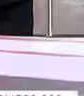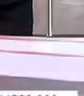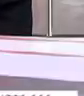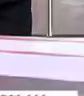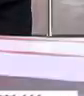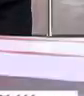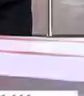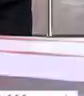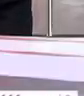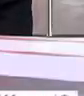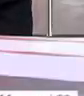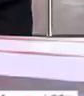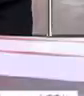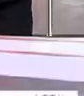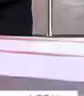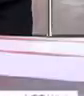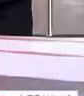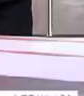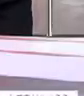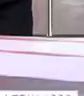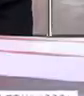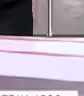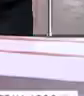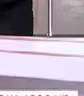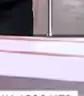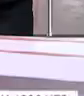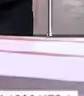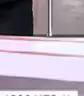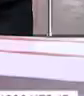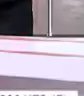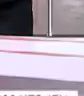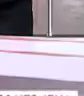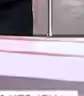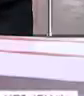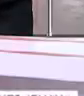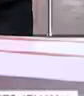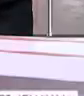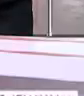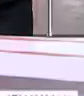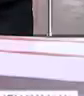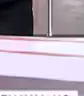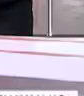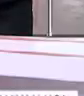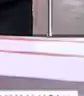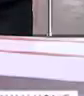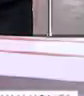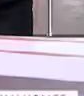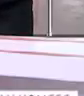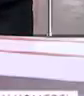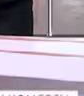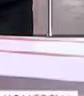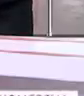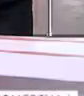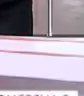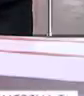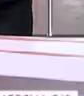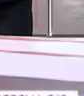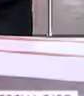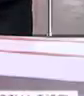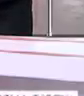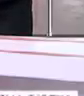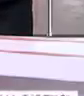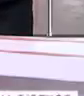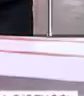Special Purpose Vehicle, pulihkan kedudukan keuangan tabung haji. Butiran lanjut dalam Nasional 8 edisi Isnin 10 Disember. Saya Fatil